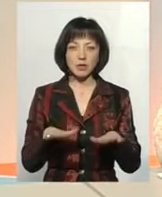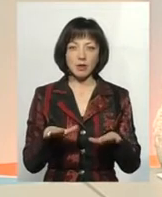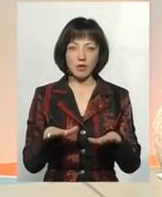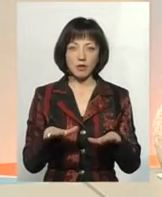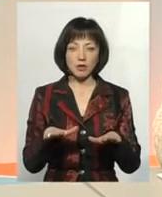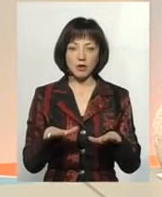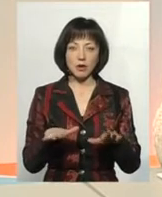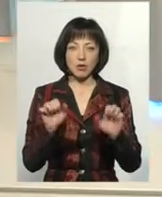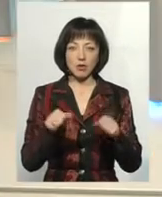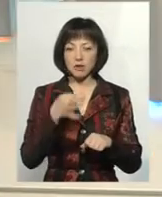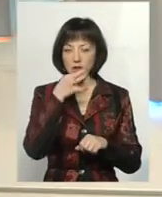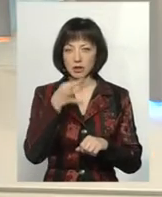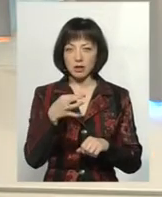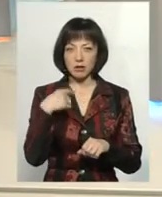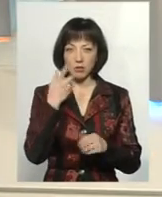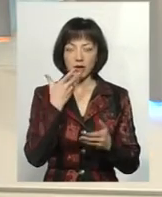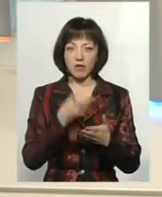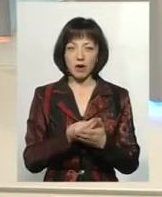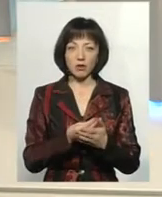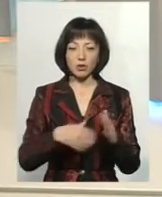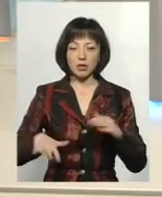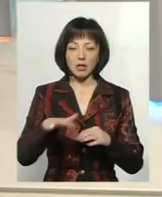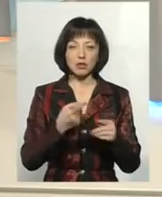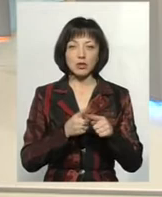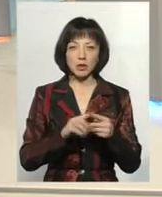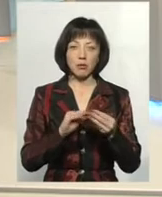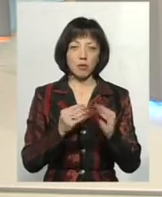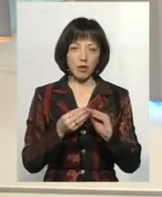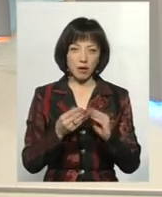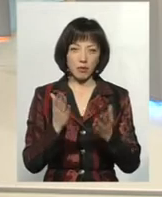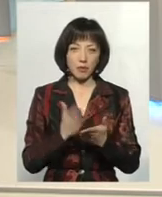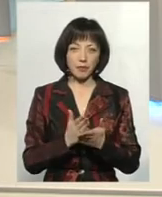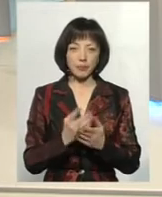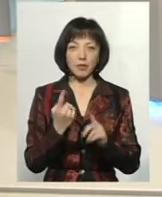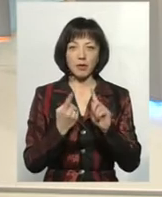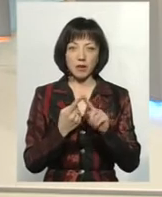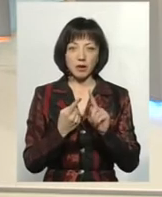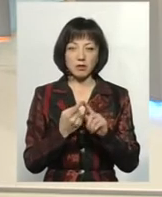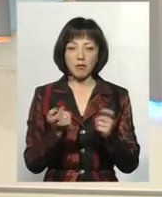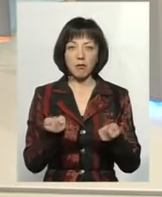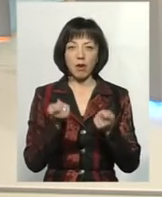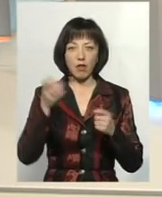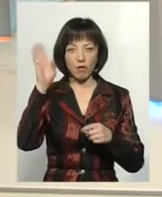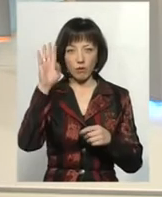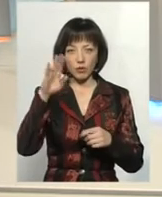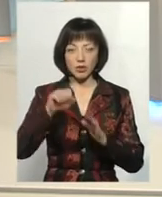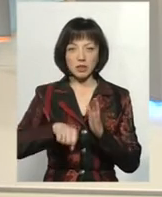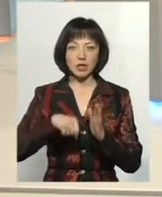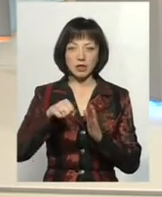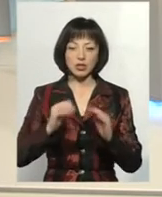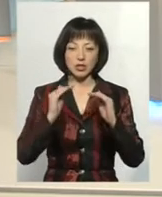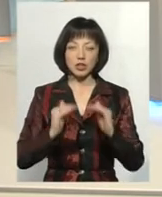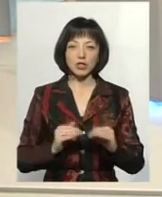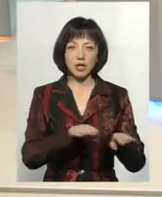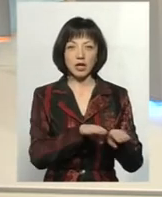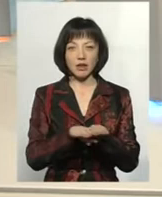місцевості, можна навіть сказати, приватного сектора, це є проблема. Перше, це маловодності криниць, зниження рівня води